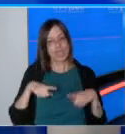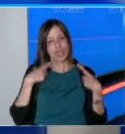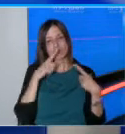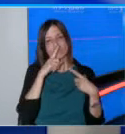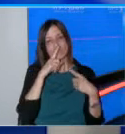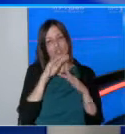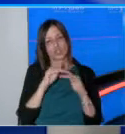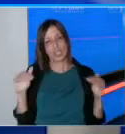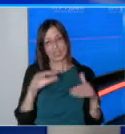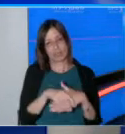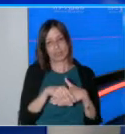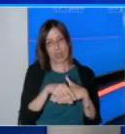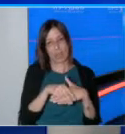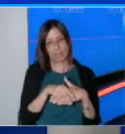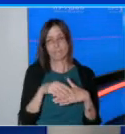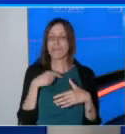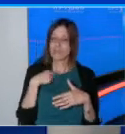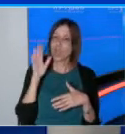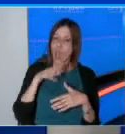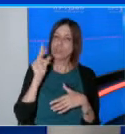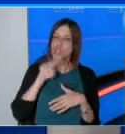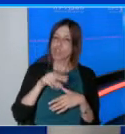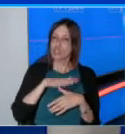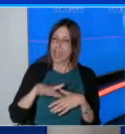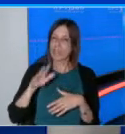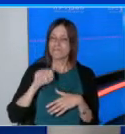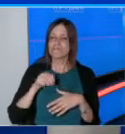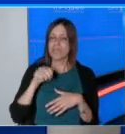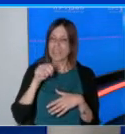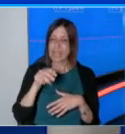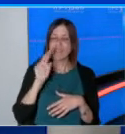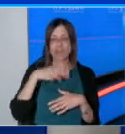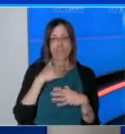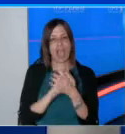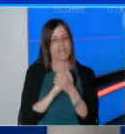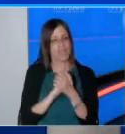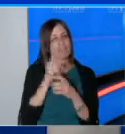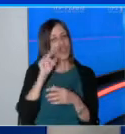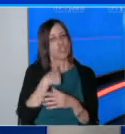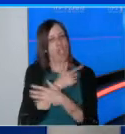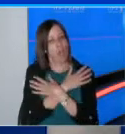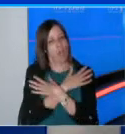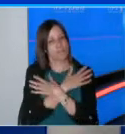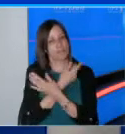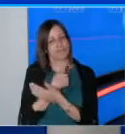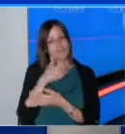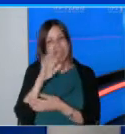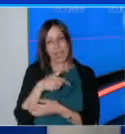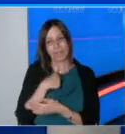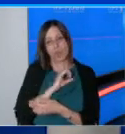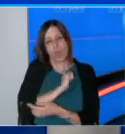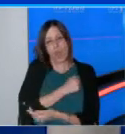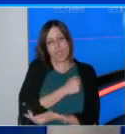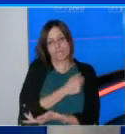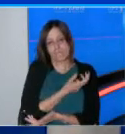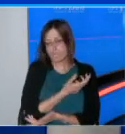ובשלום. אני עוד יש לי ילדים ועוד יש לי נכדים ועוד יש לי חברים ויש לי אהובים, ואני גם כואב לי